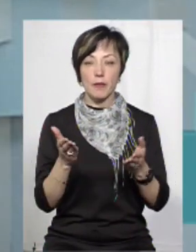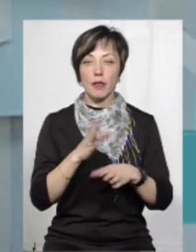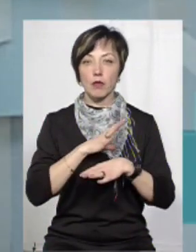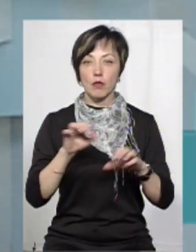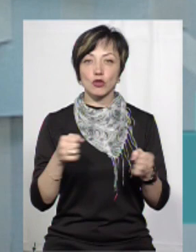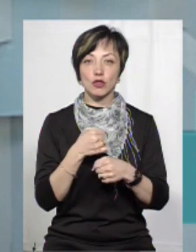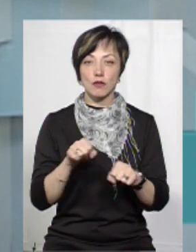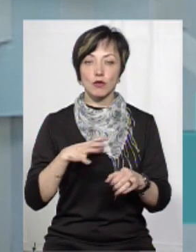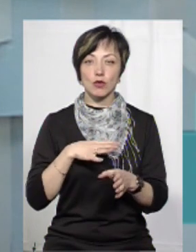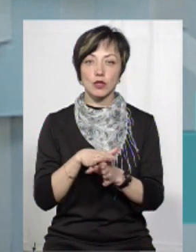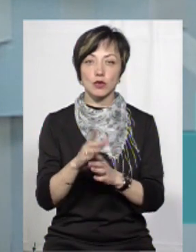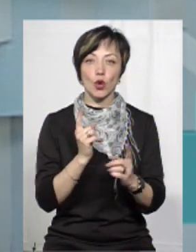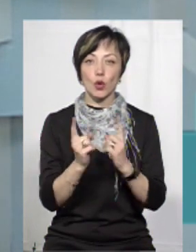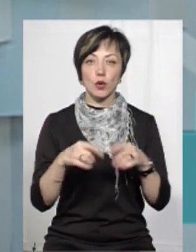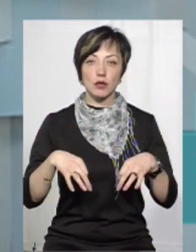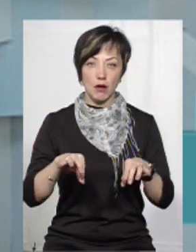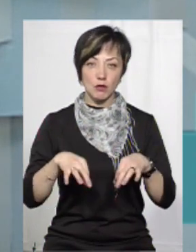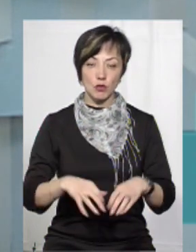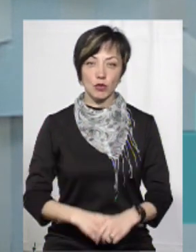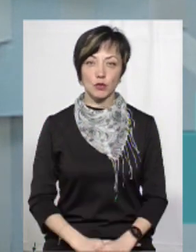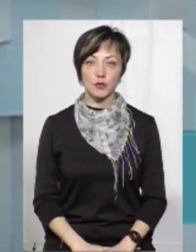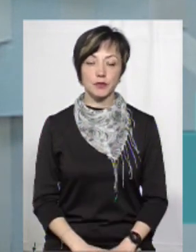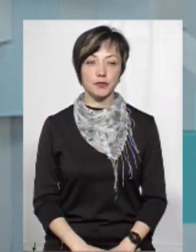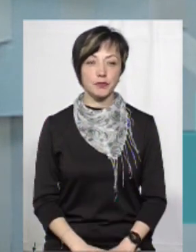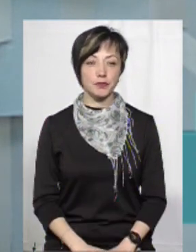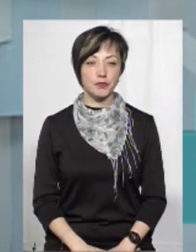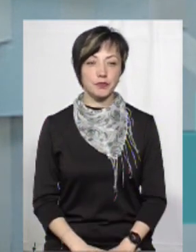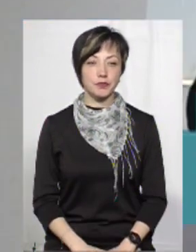якому неможливо було б здійснювати рух транспорту.